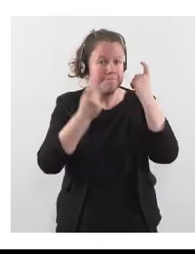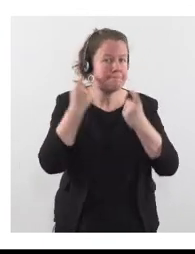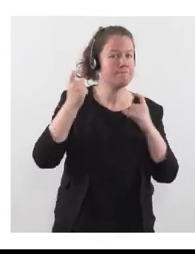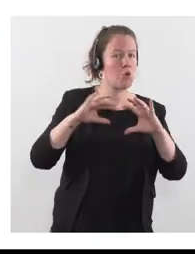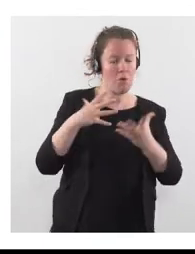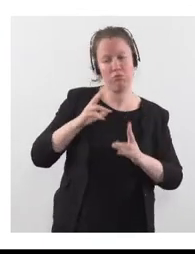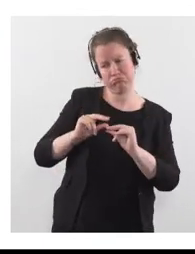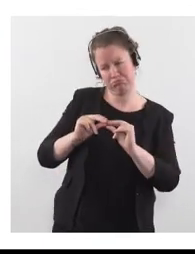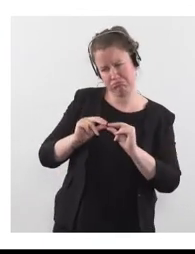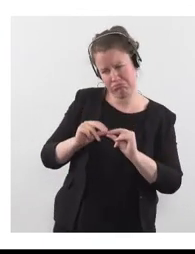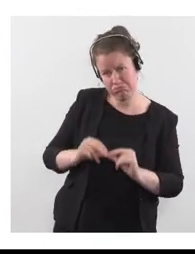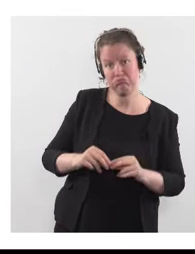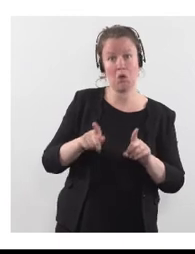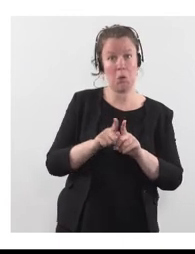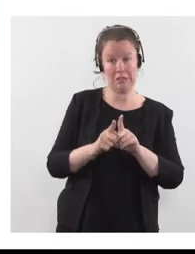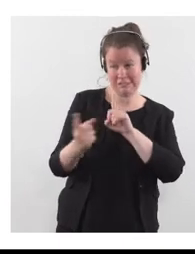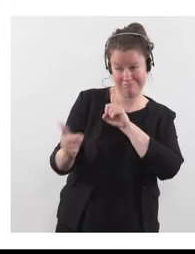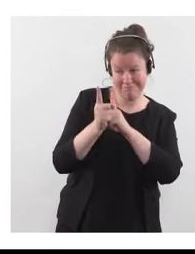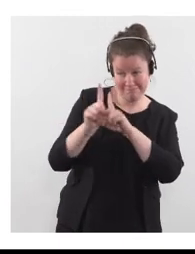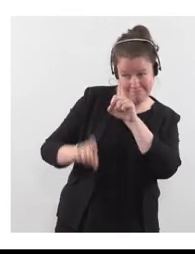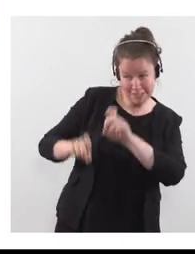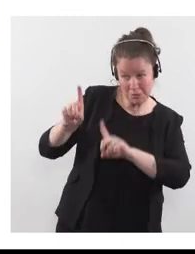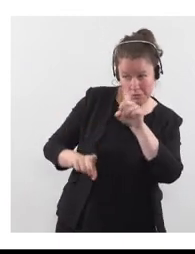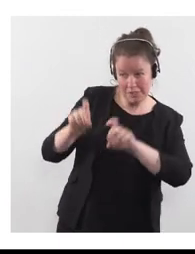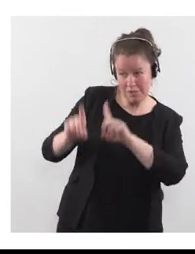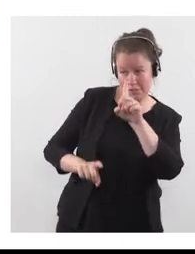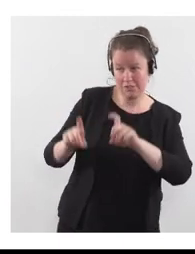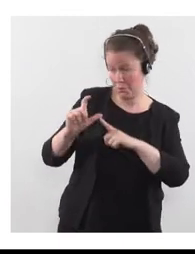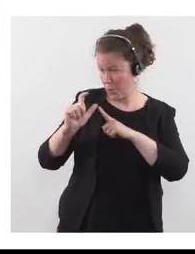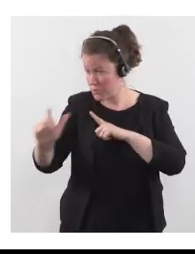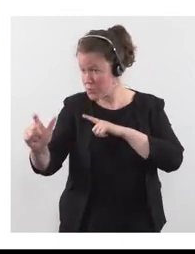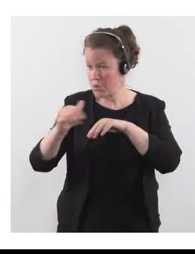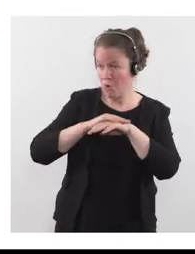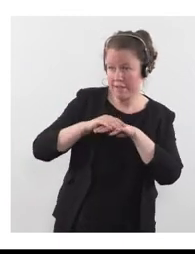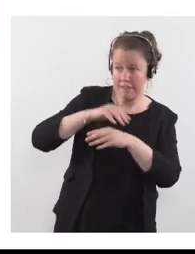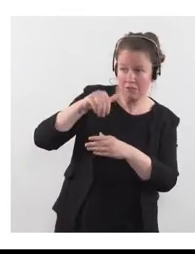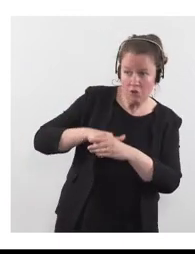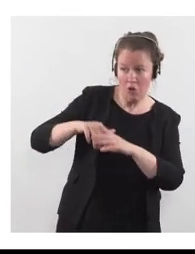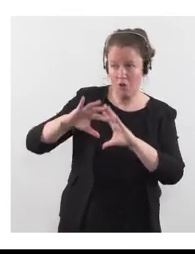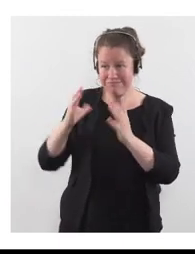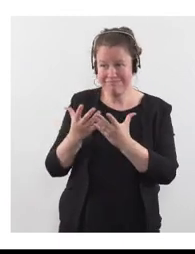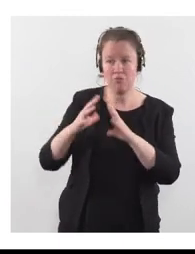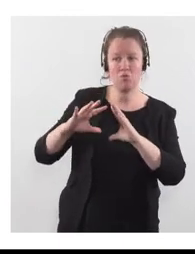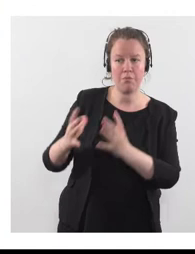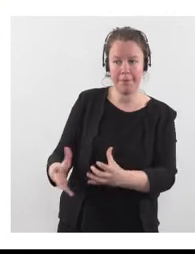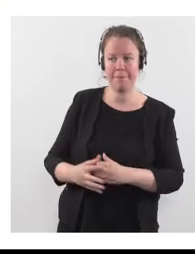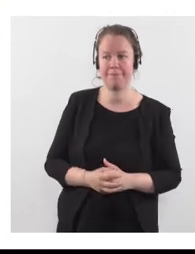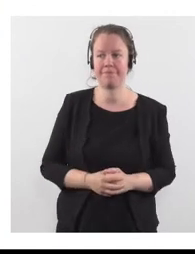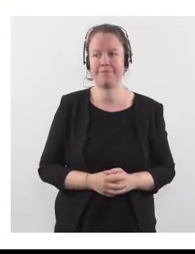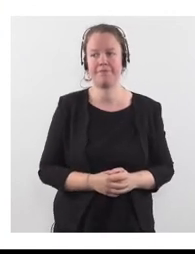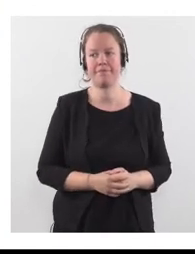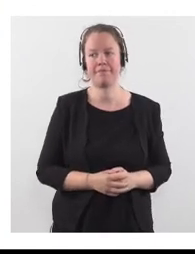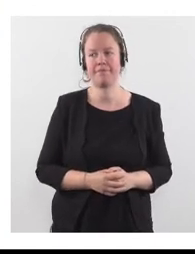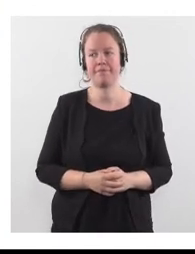et nous leur avons posé beaucoup de questions sur leur politique et procédure. Et nous avons demandé des documents